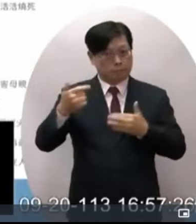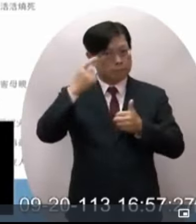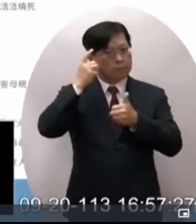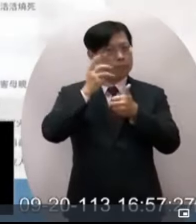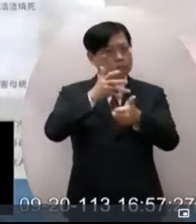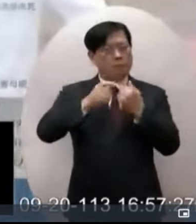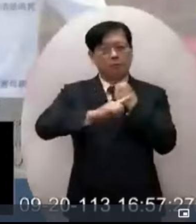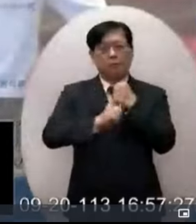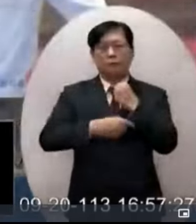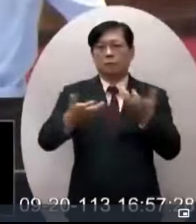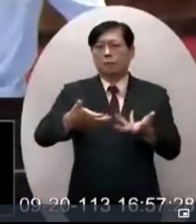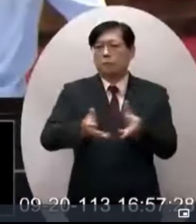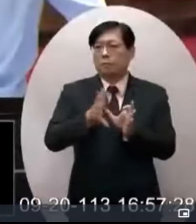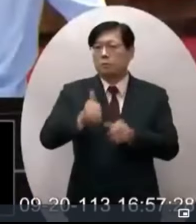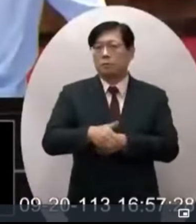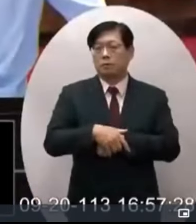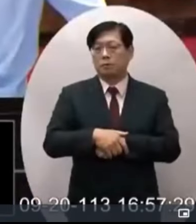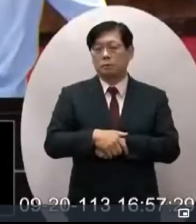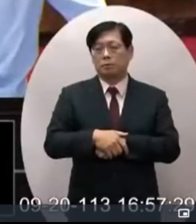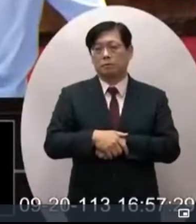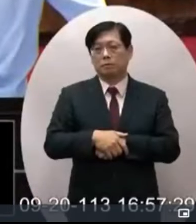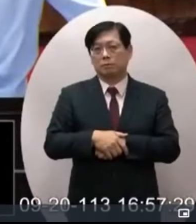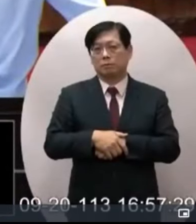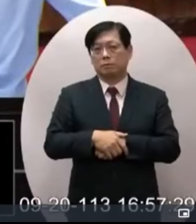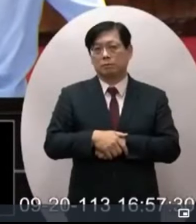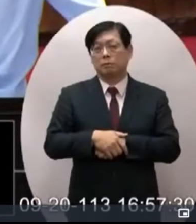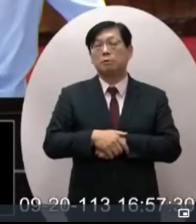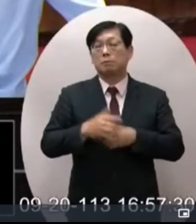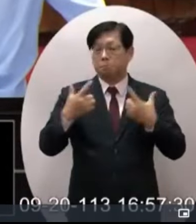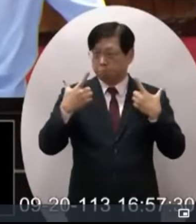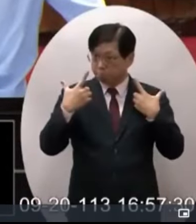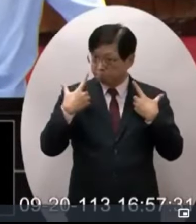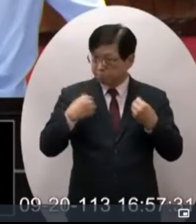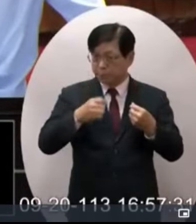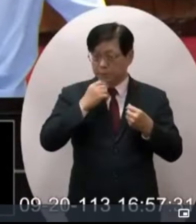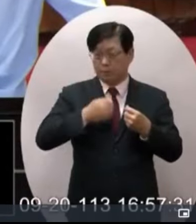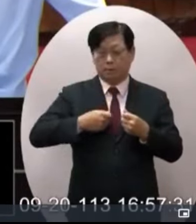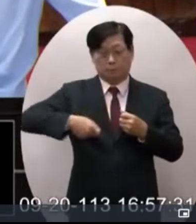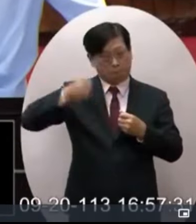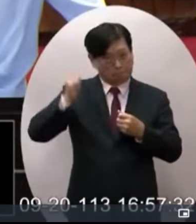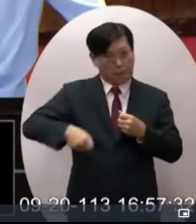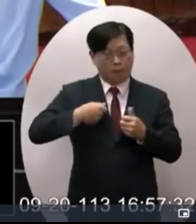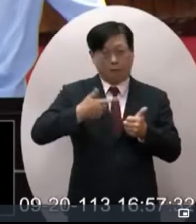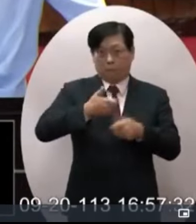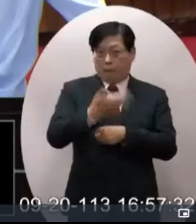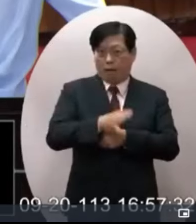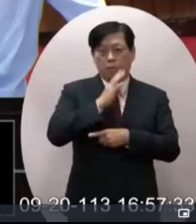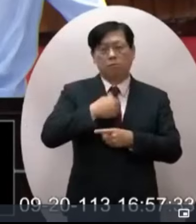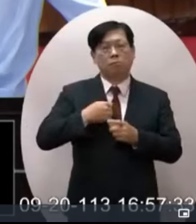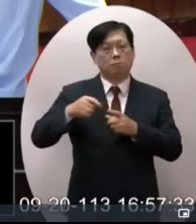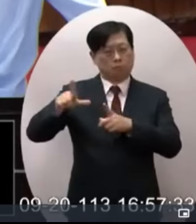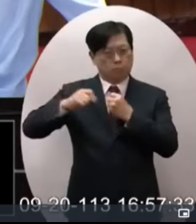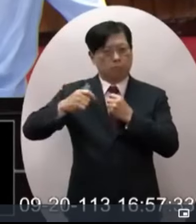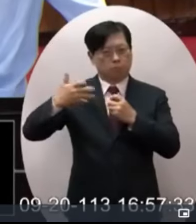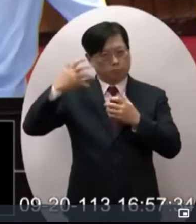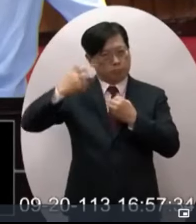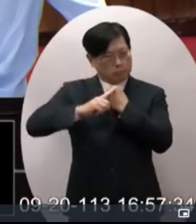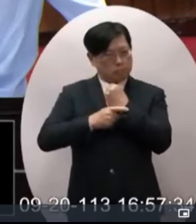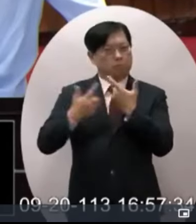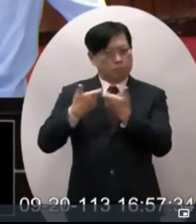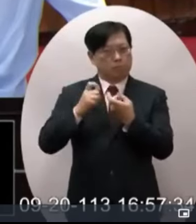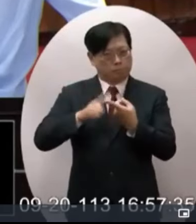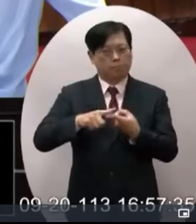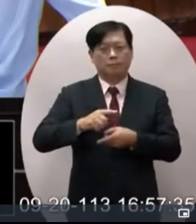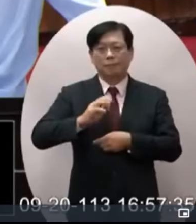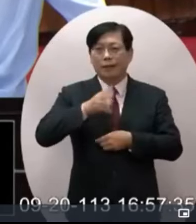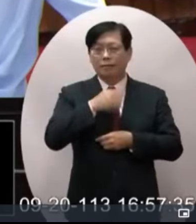教法务部长，那么既然死刑是合宪的，那请问一下，我们一直都